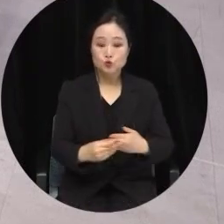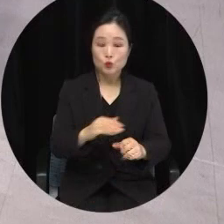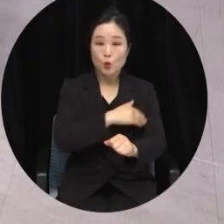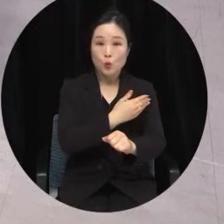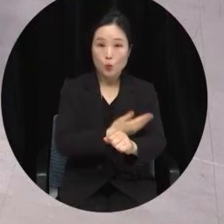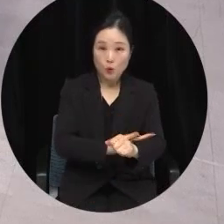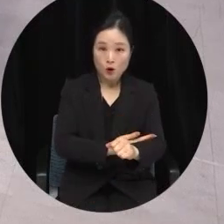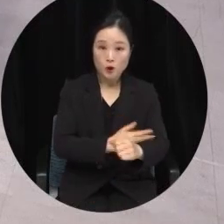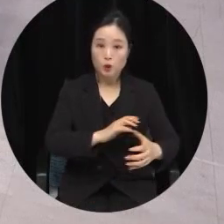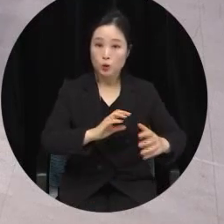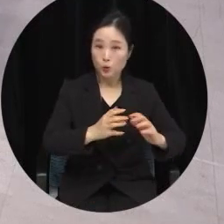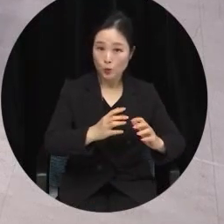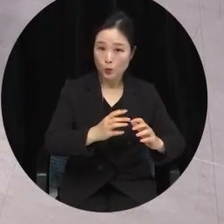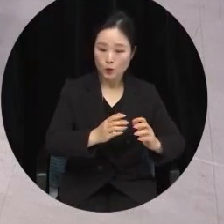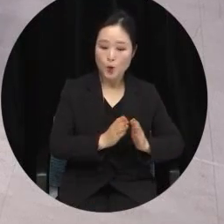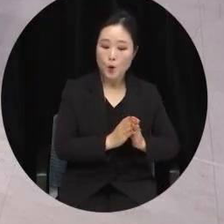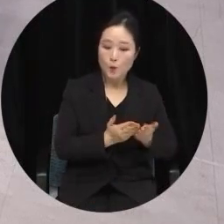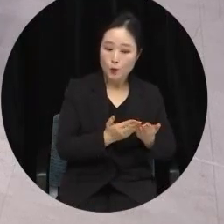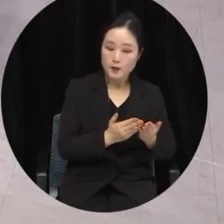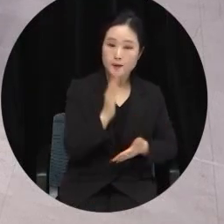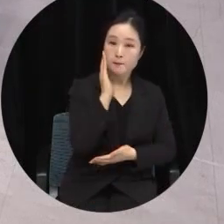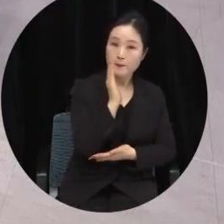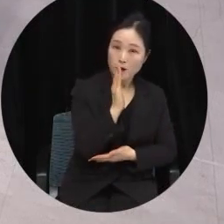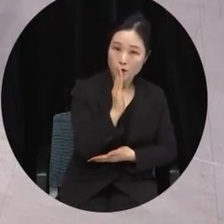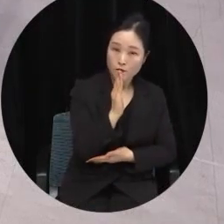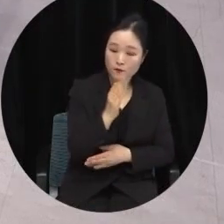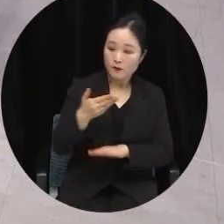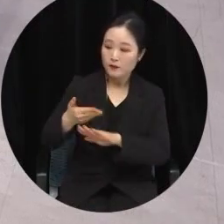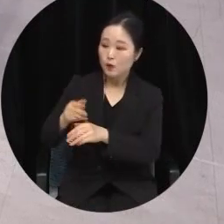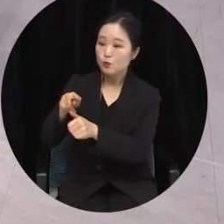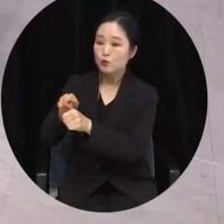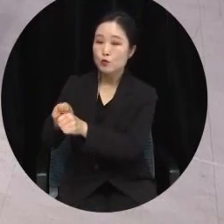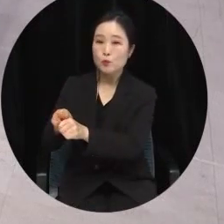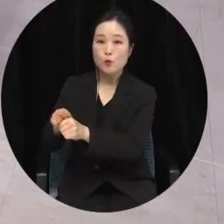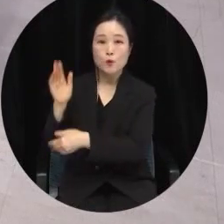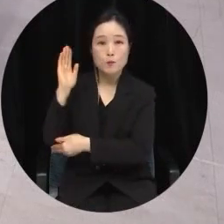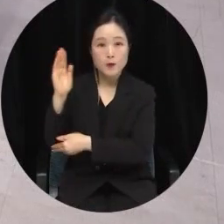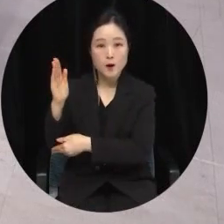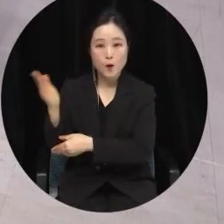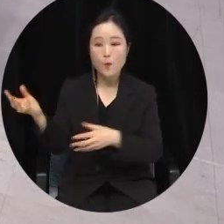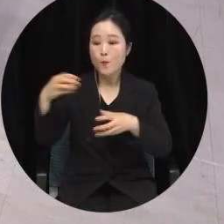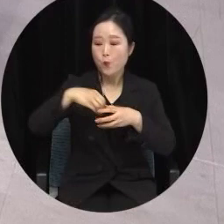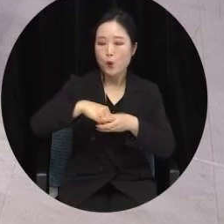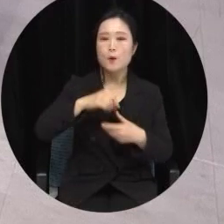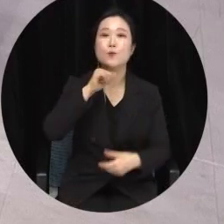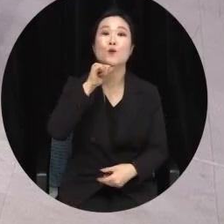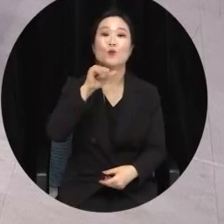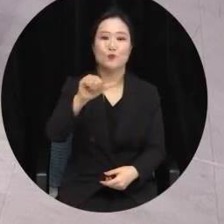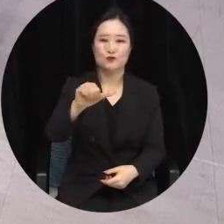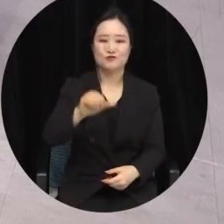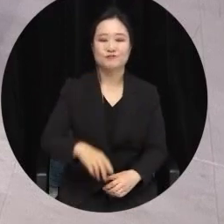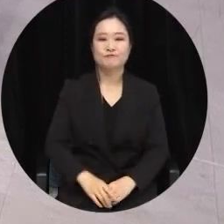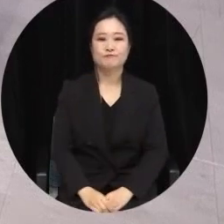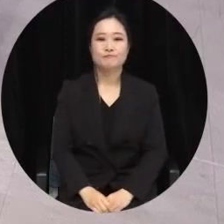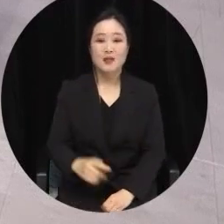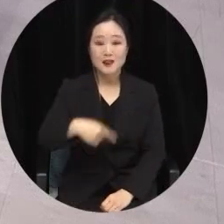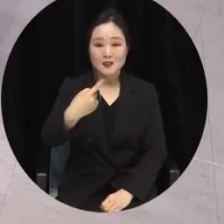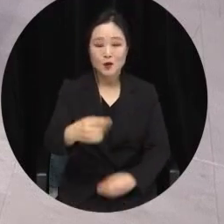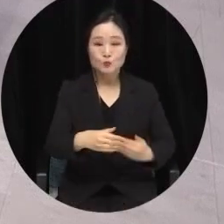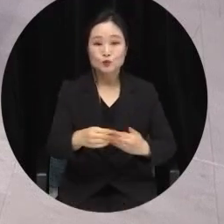토론은 자신의 발언과 상대방의 발언까지 포함해서 5분의 시간이 주어집니다. 다음